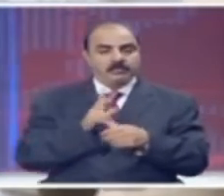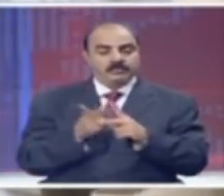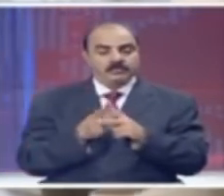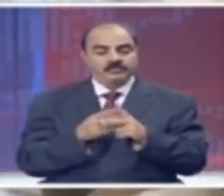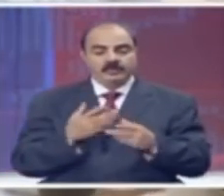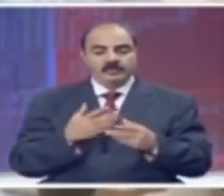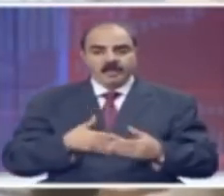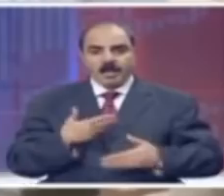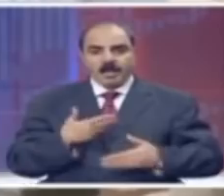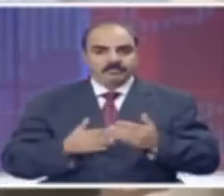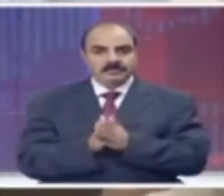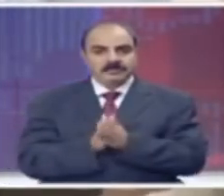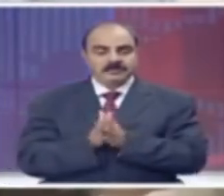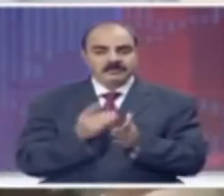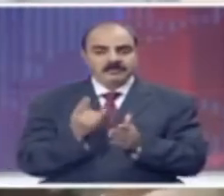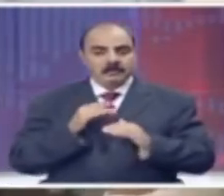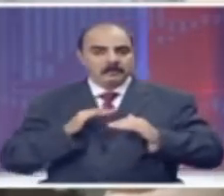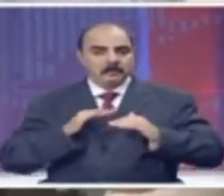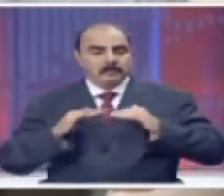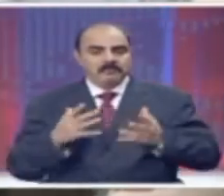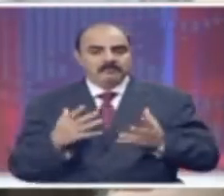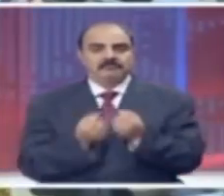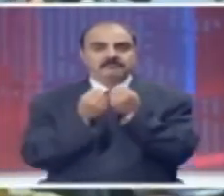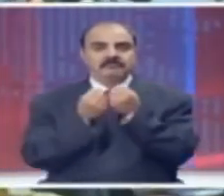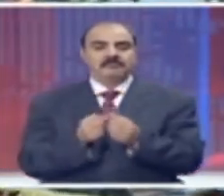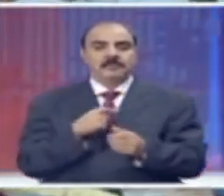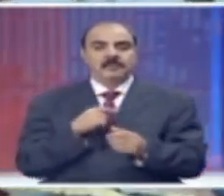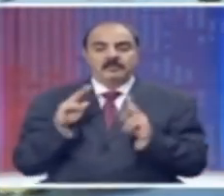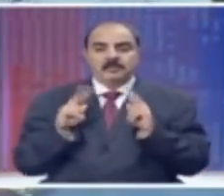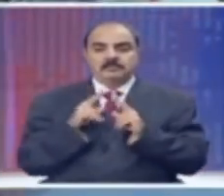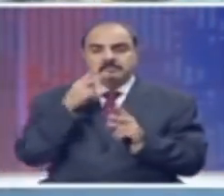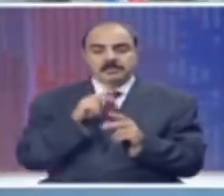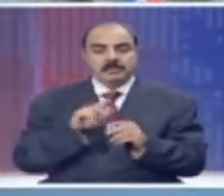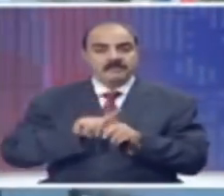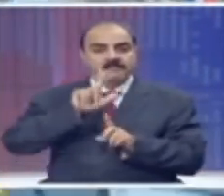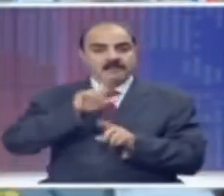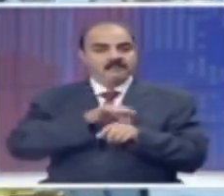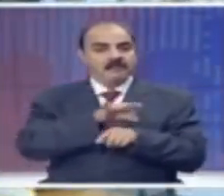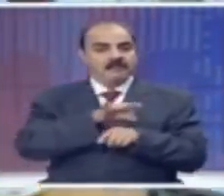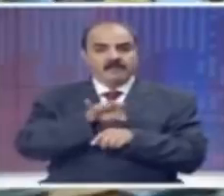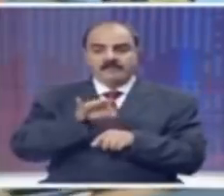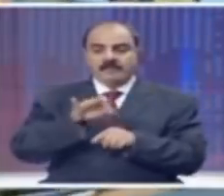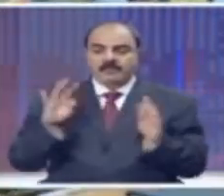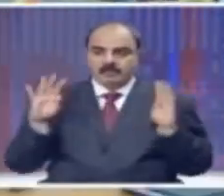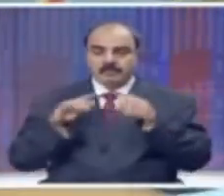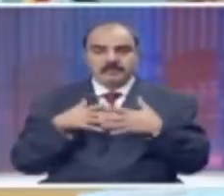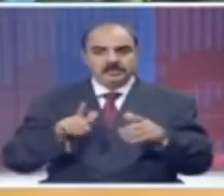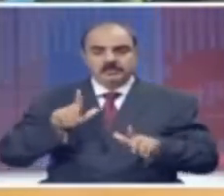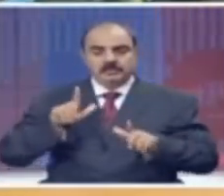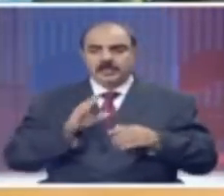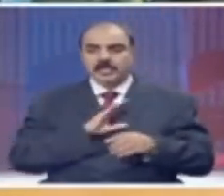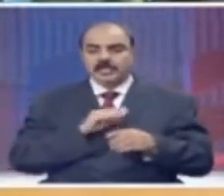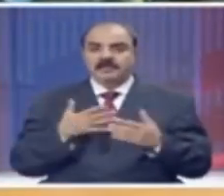يلبي طموحات البلدين في الأمن والاستقرار والتنمية. حضر المباحثات قادة الأفرع الرئيسية وعدد من